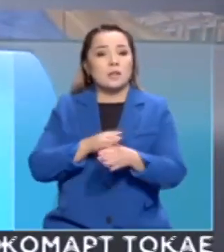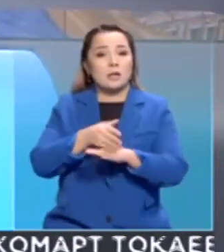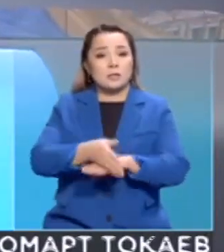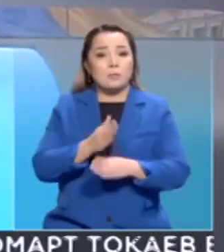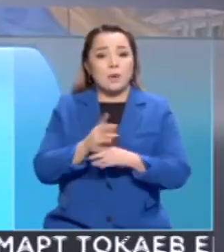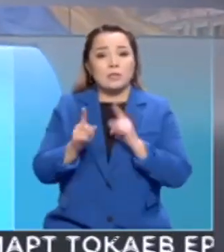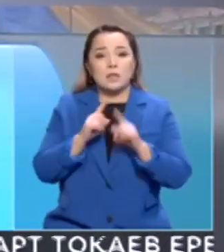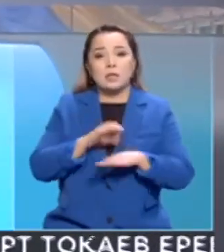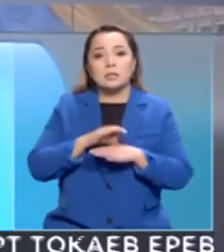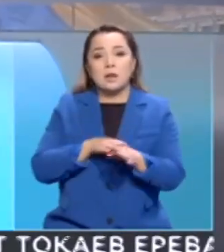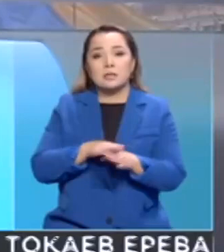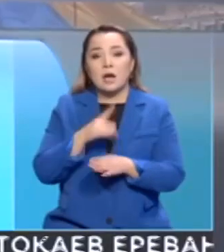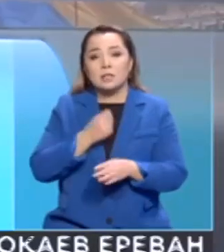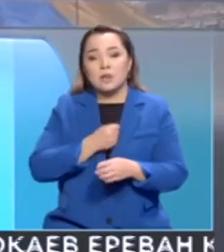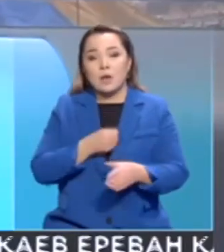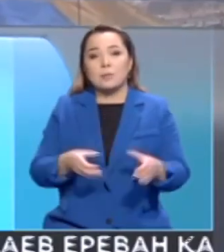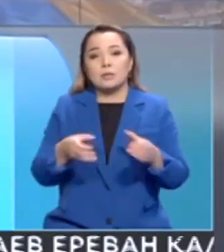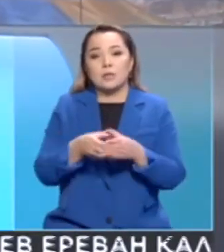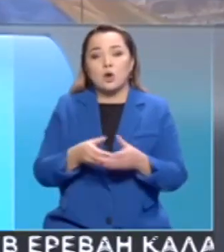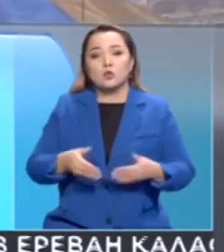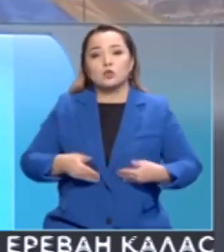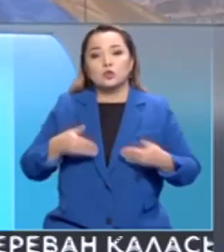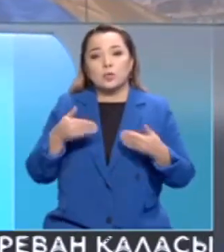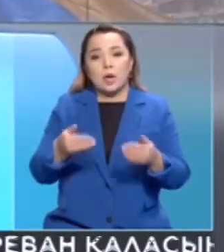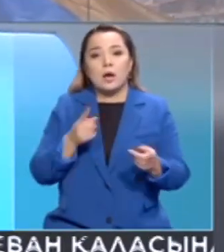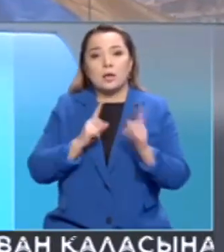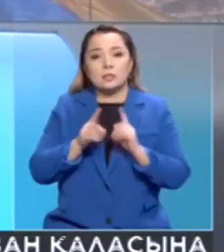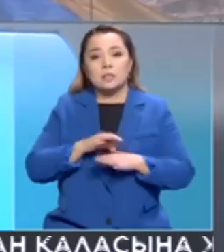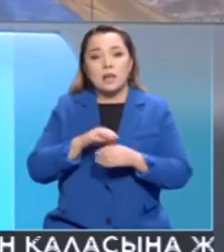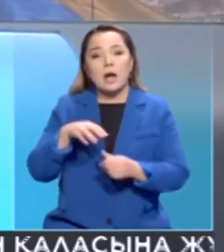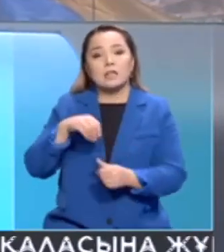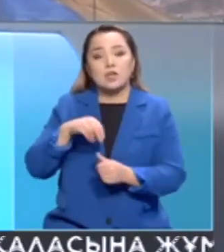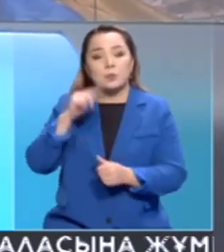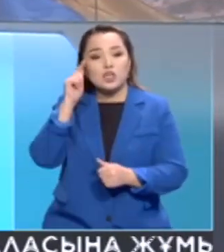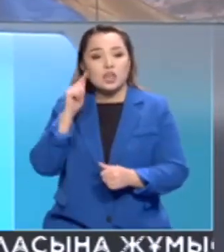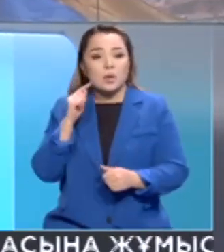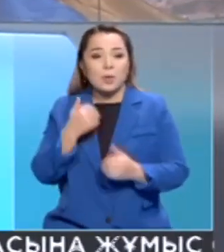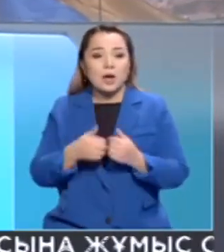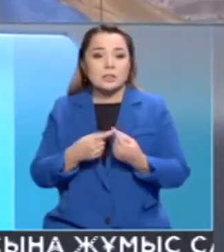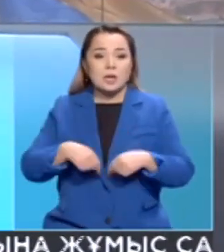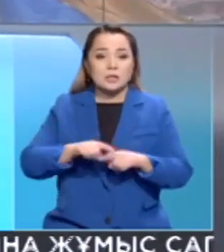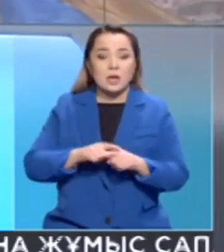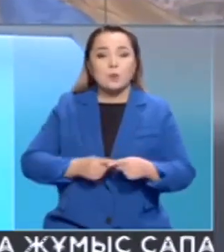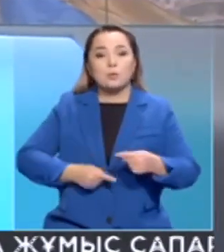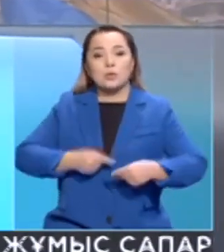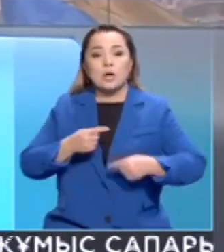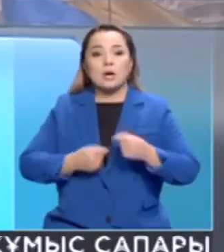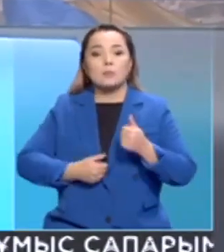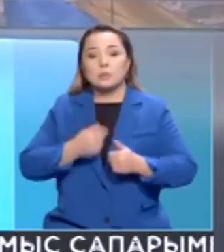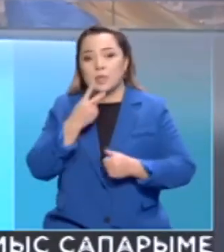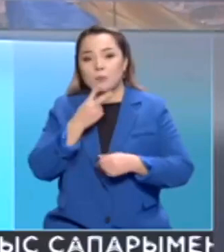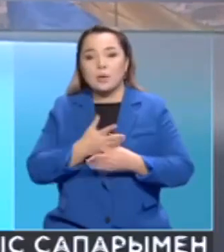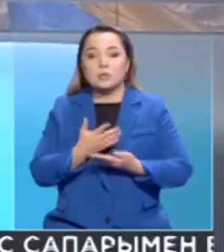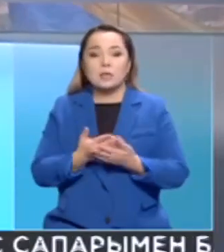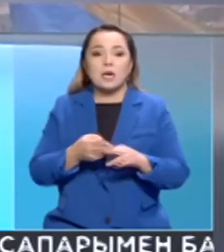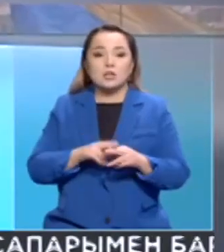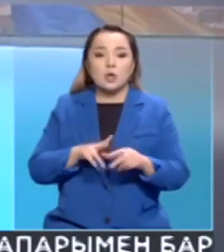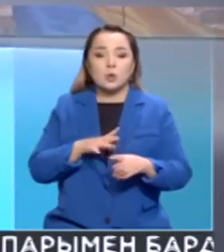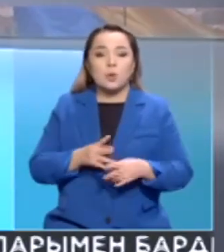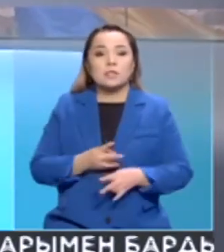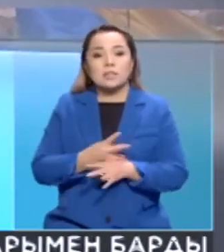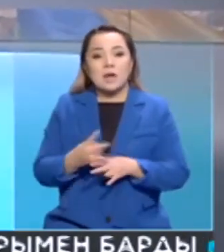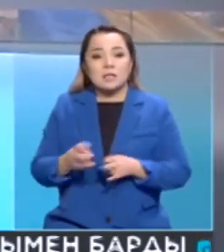Сессияда әскери бірлестікті дамытуға қатысты тың ұсыныстар айтылып, Армения-Азербайджан арасындағы шиеленістен бастап, терроризмге қарсы күреске